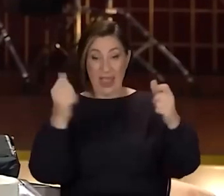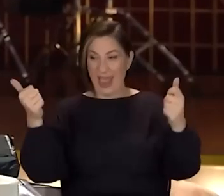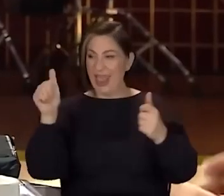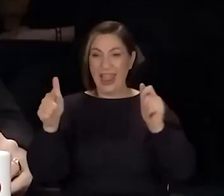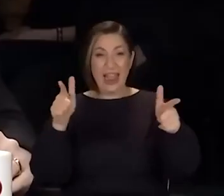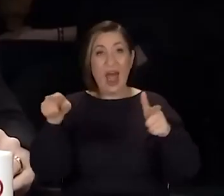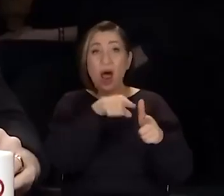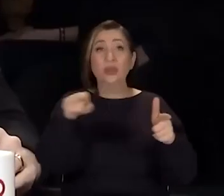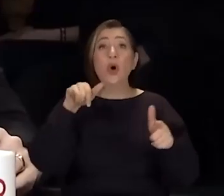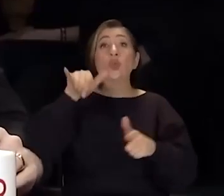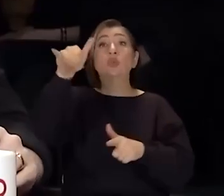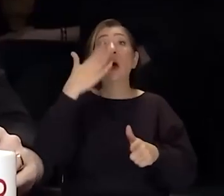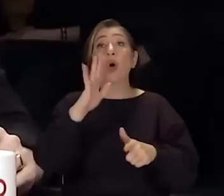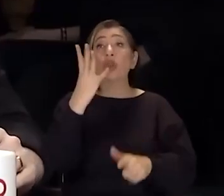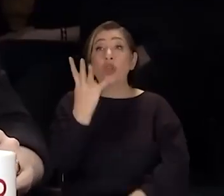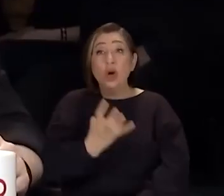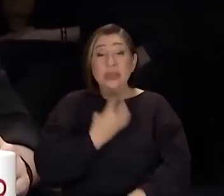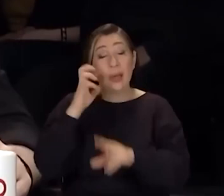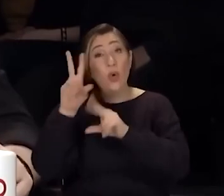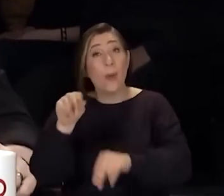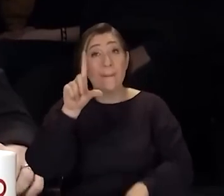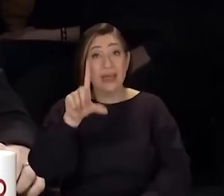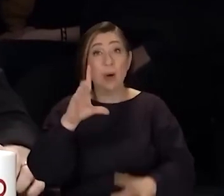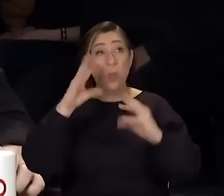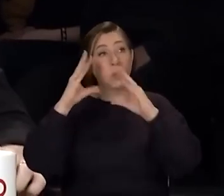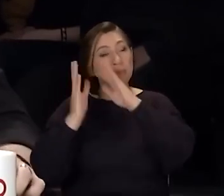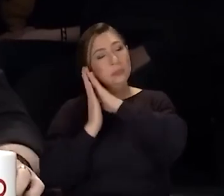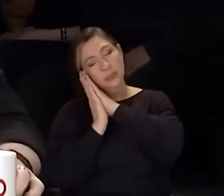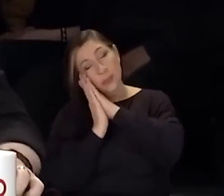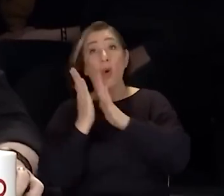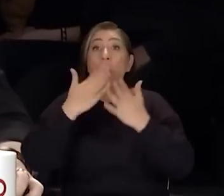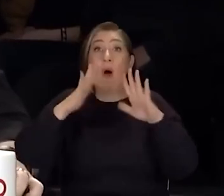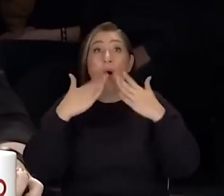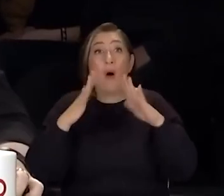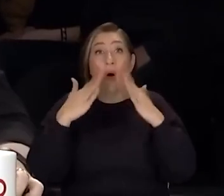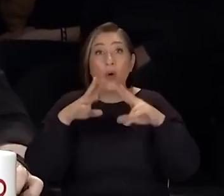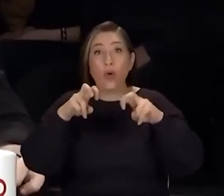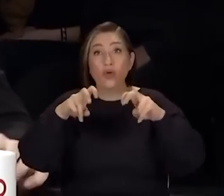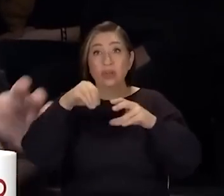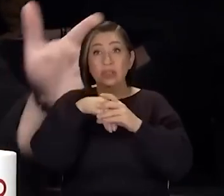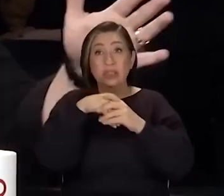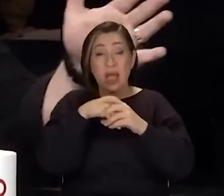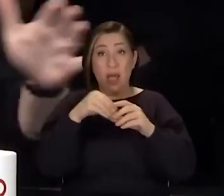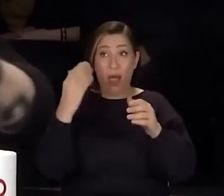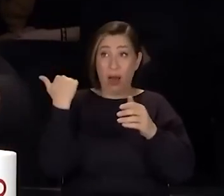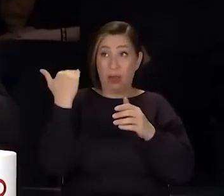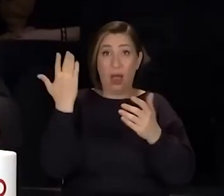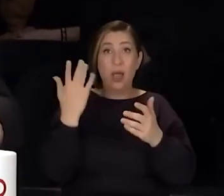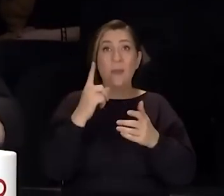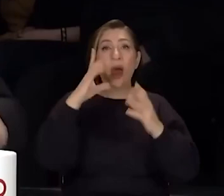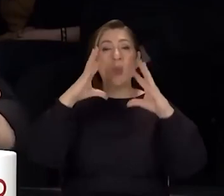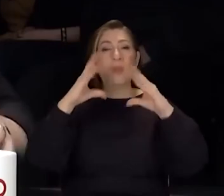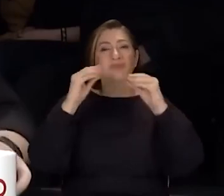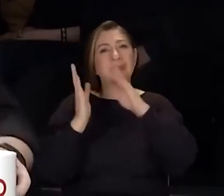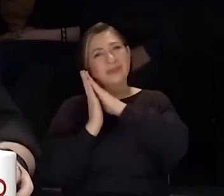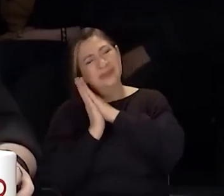yok. Dört saat falan uyumam gerekiyor. Yastık da yok şeyde, koltuklarda, arkada. Dedim ki bir yastık